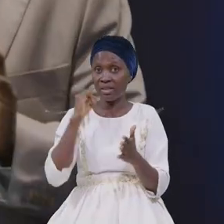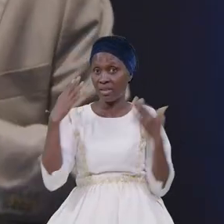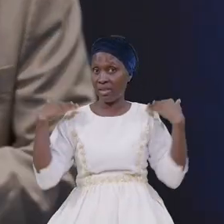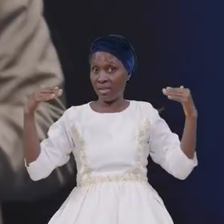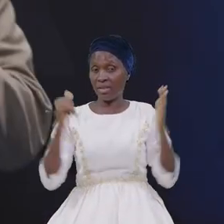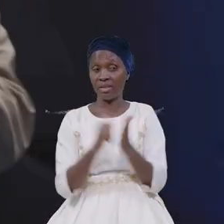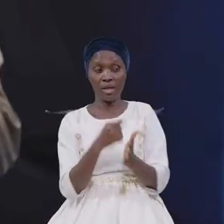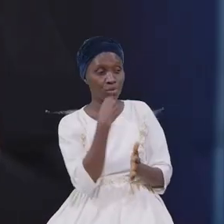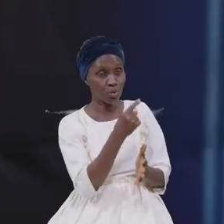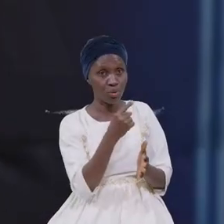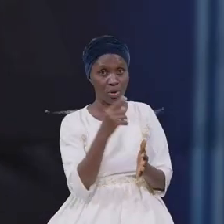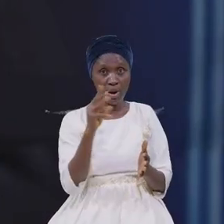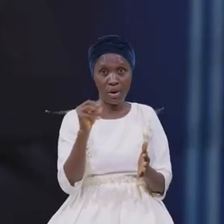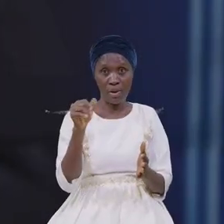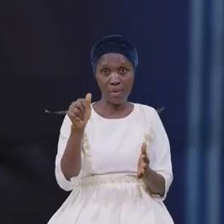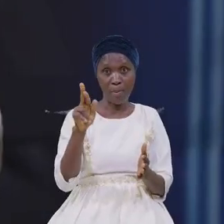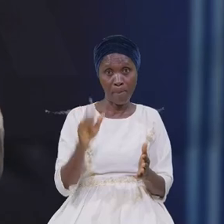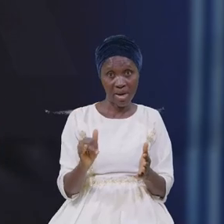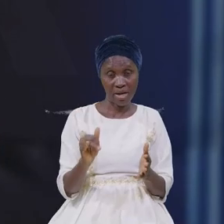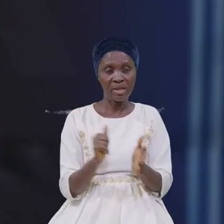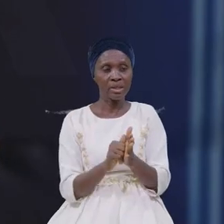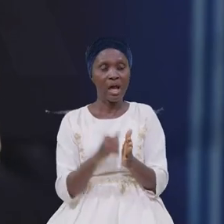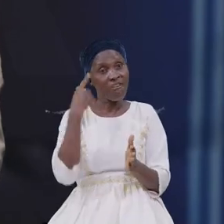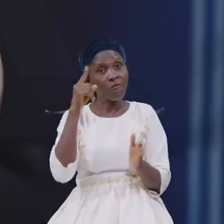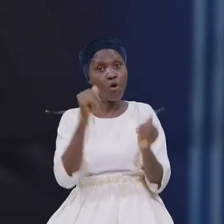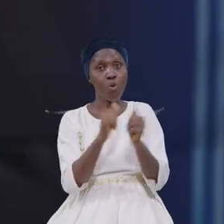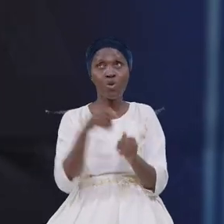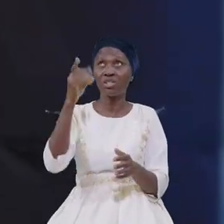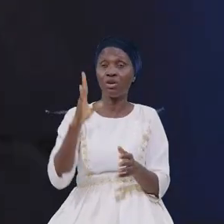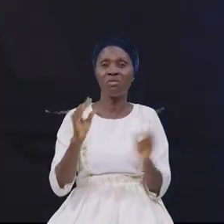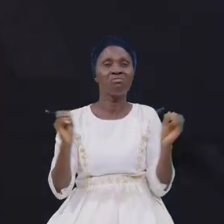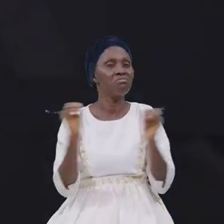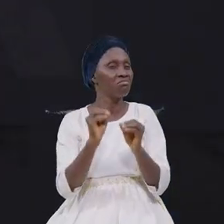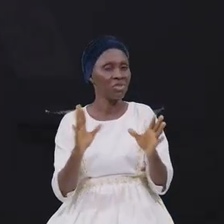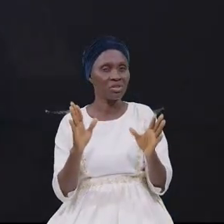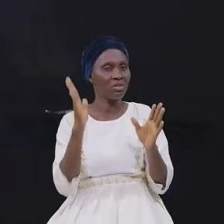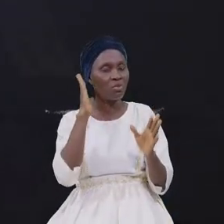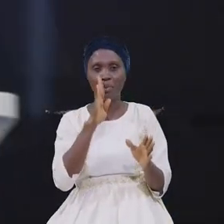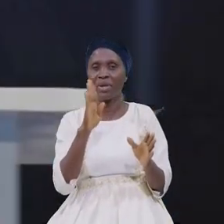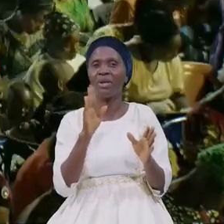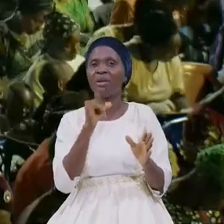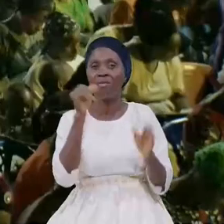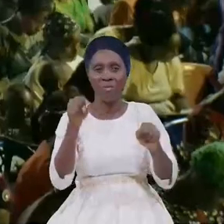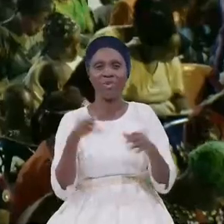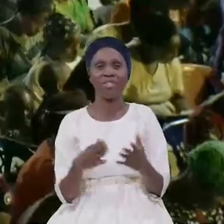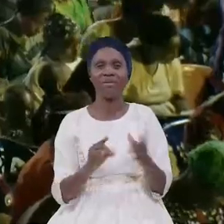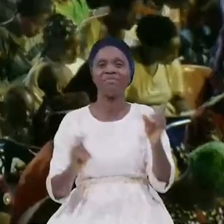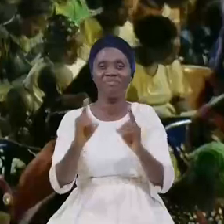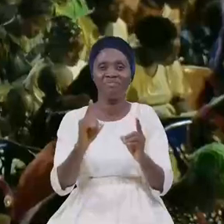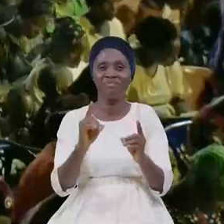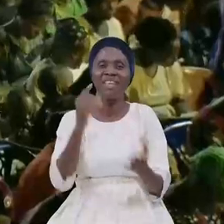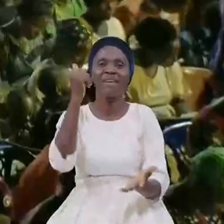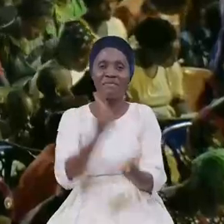L'ange a dit à Marie, car rien n'est impossible à Dieu. Que quelqu'un crie